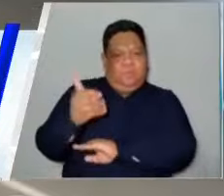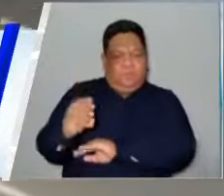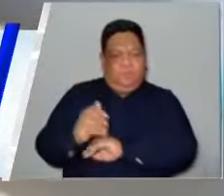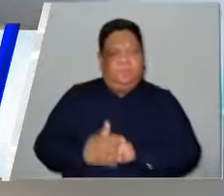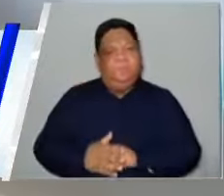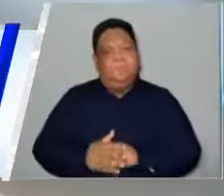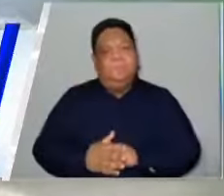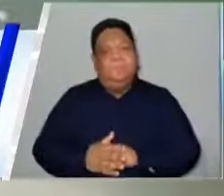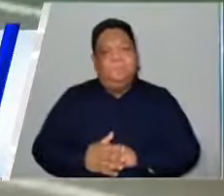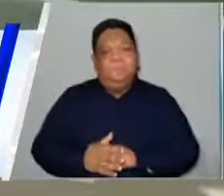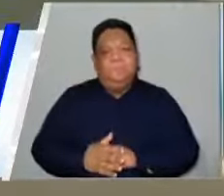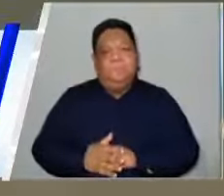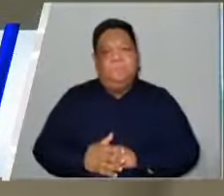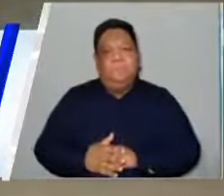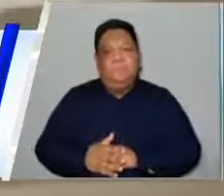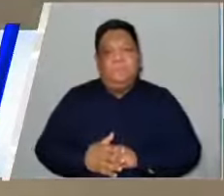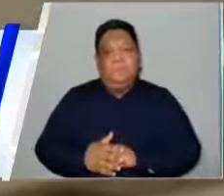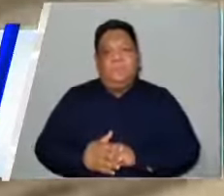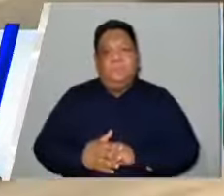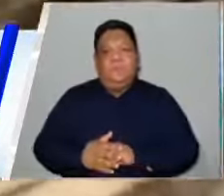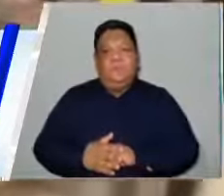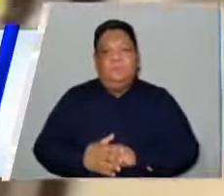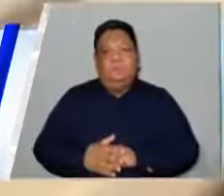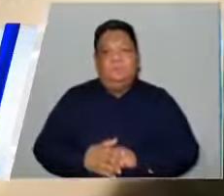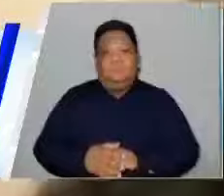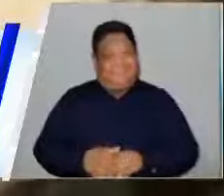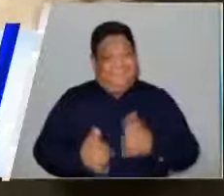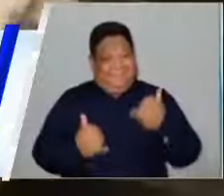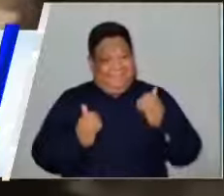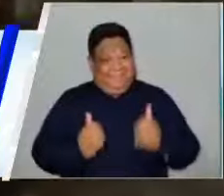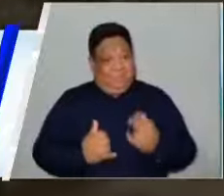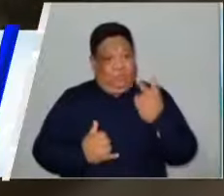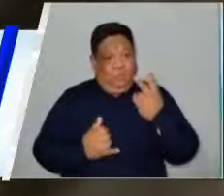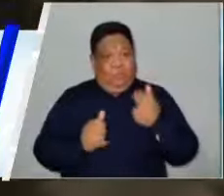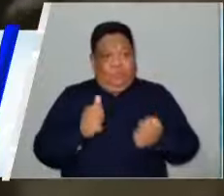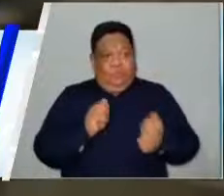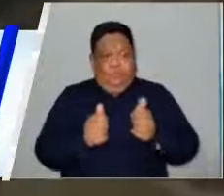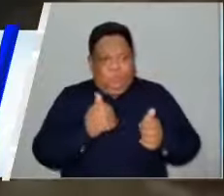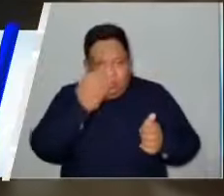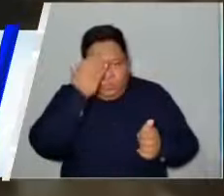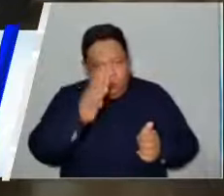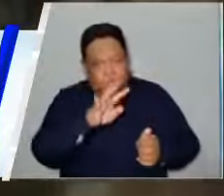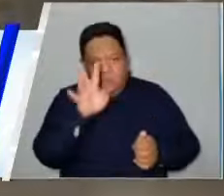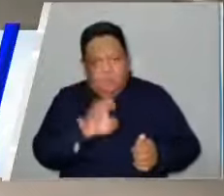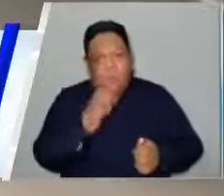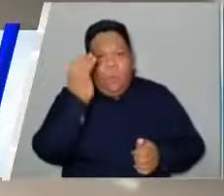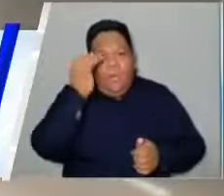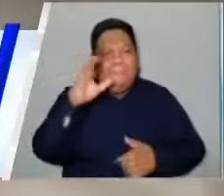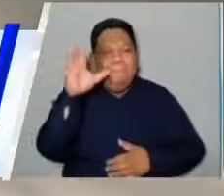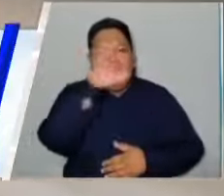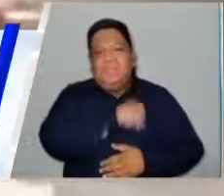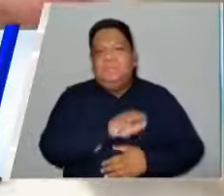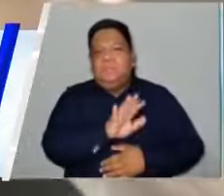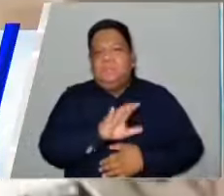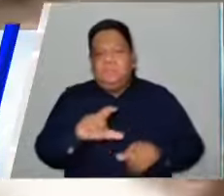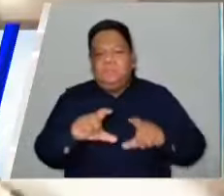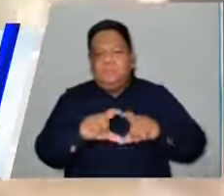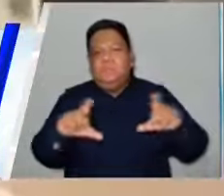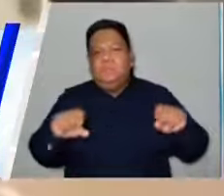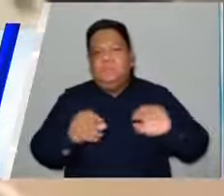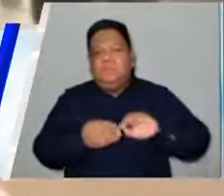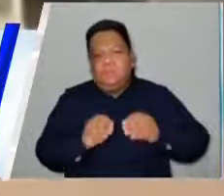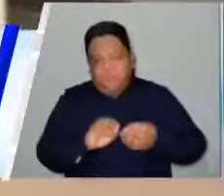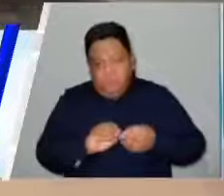Wala pang lead sa dalawang kotse na mismong nangarera dahil hindi nakunan sa viral video ang kanilang mga plaka. Maliban sa